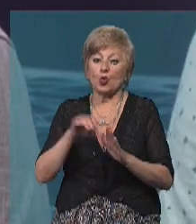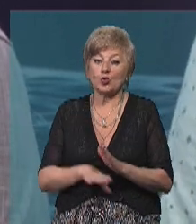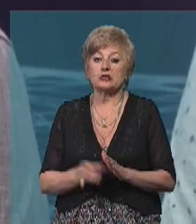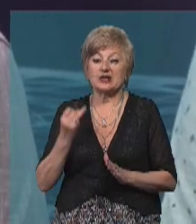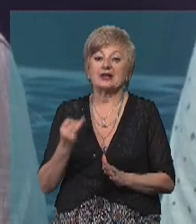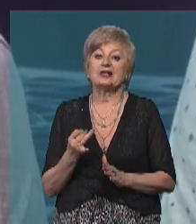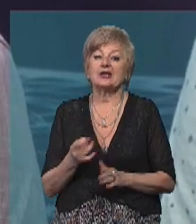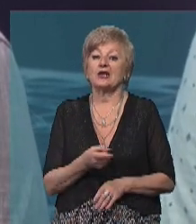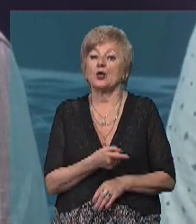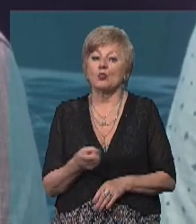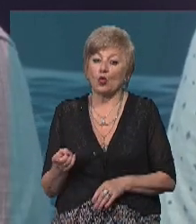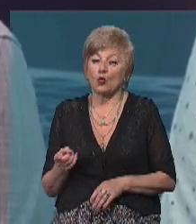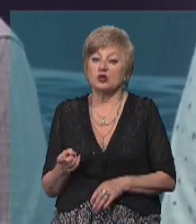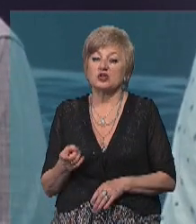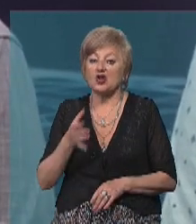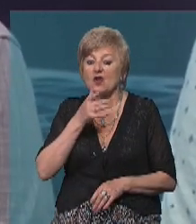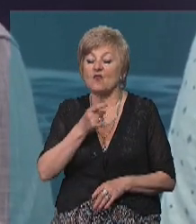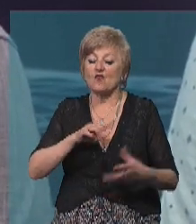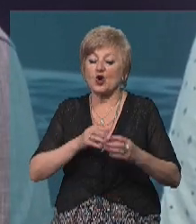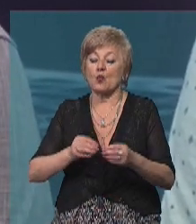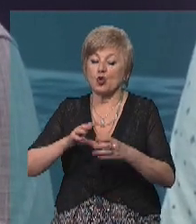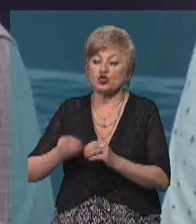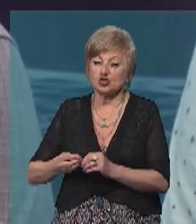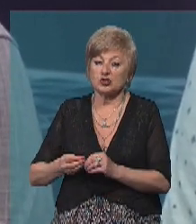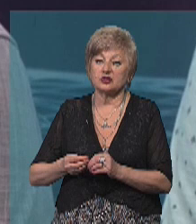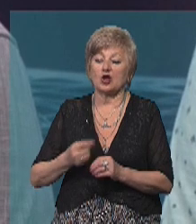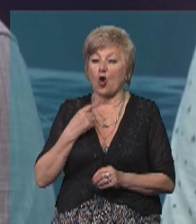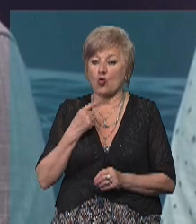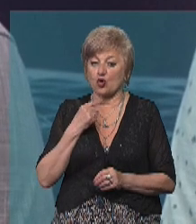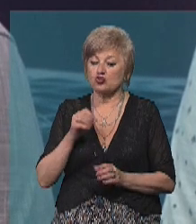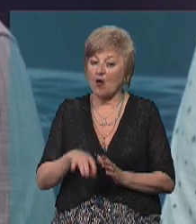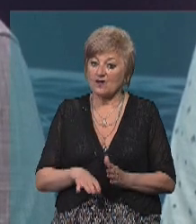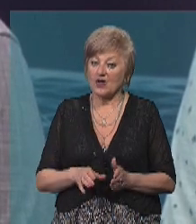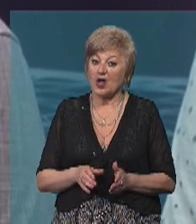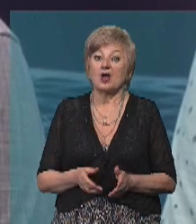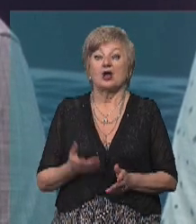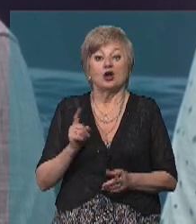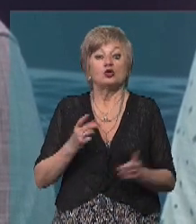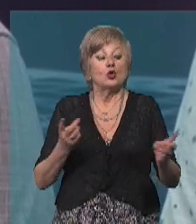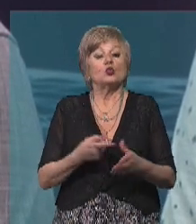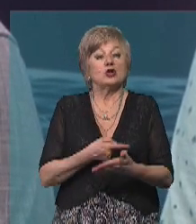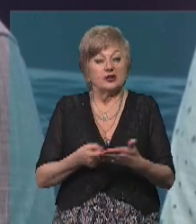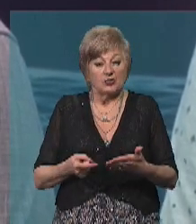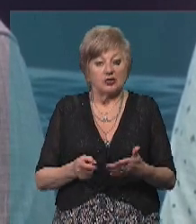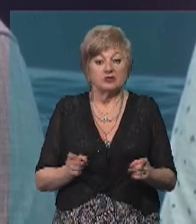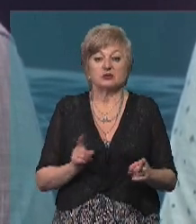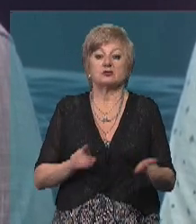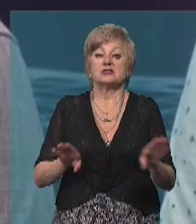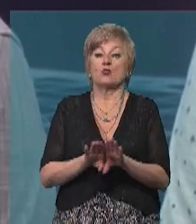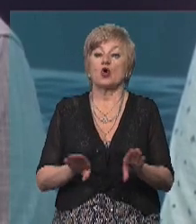порушення вже під час підрахунку безпосередньо голосів. Що варто відмітити? Якщо порівнювати